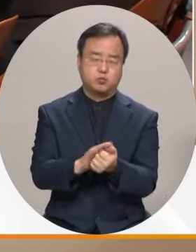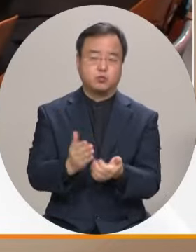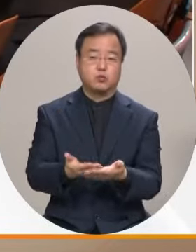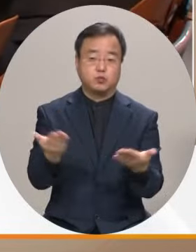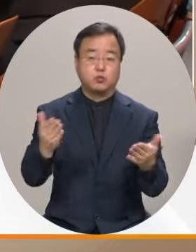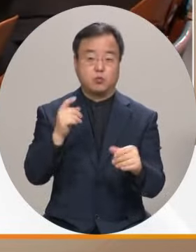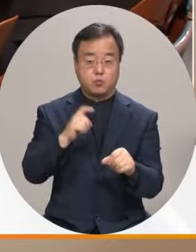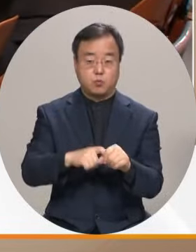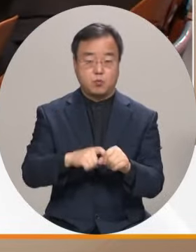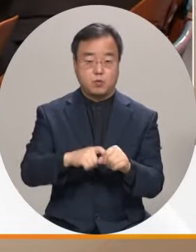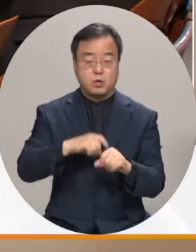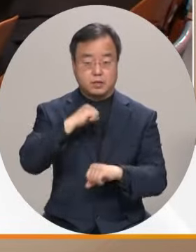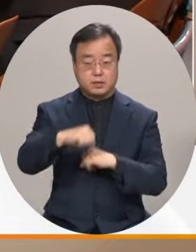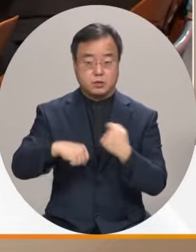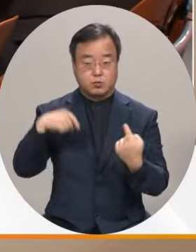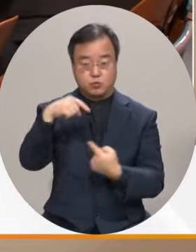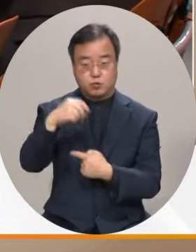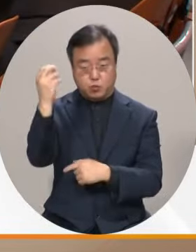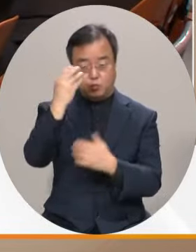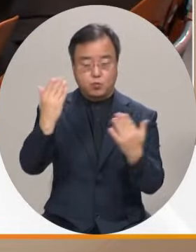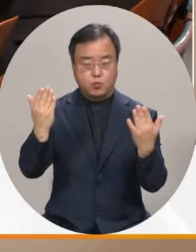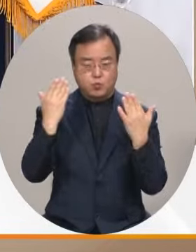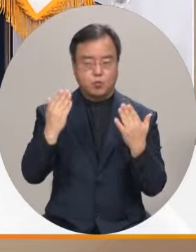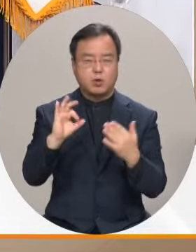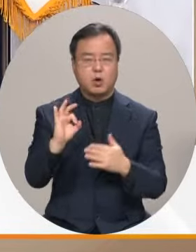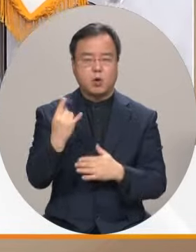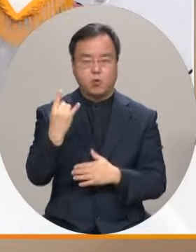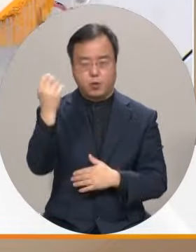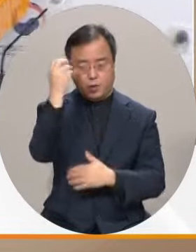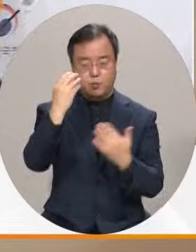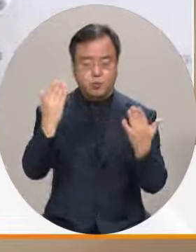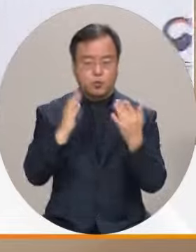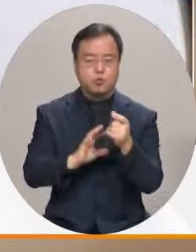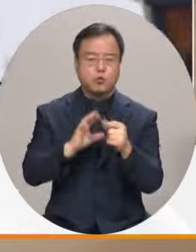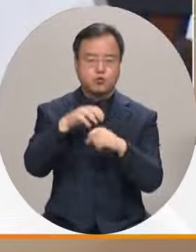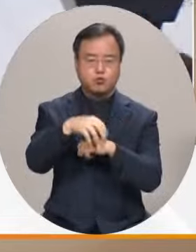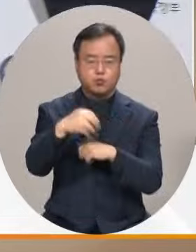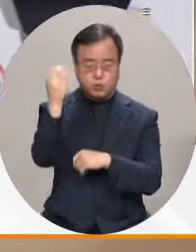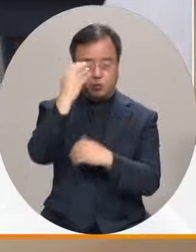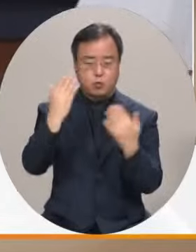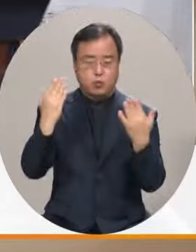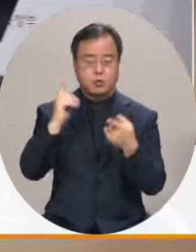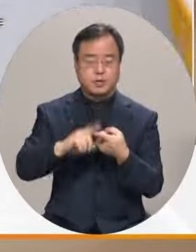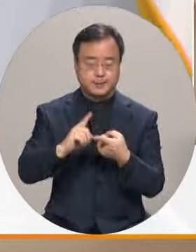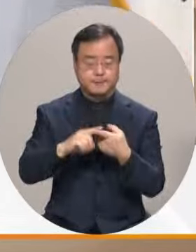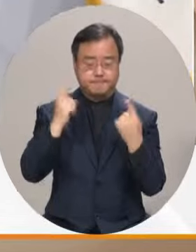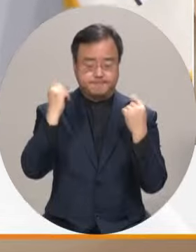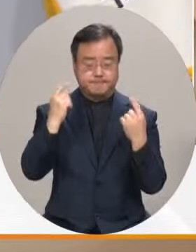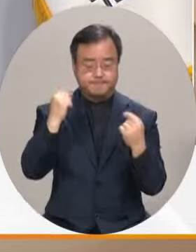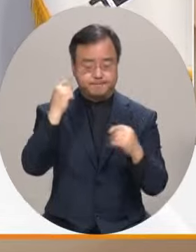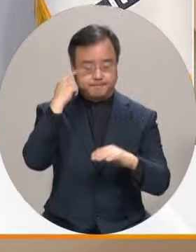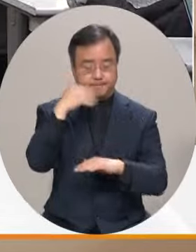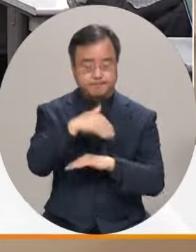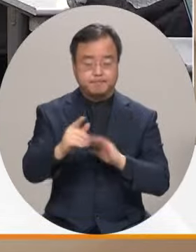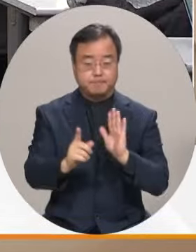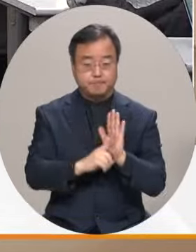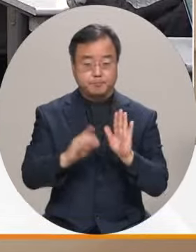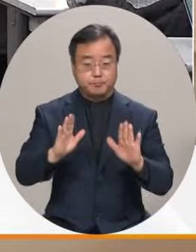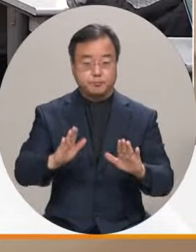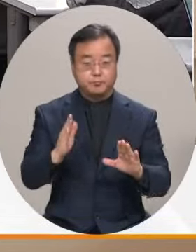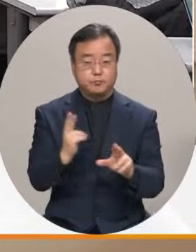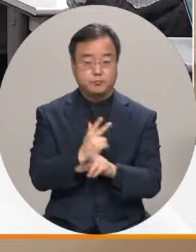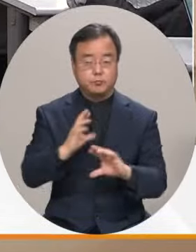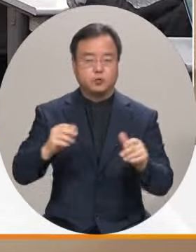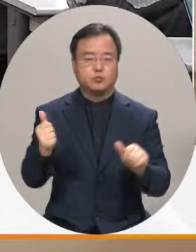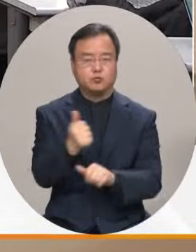자사고와 외고 국제고 를 유지한다는 방침을 발표했고요 이번 주 국무회 의해서 이런 내용을 담은 초중등 교육법